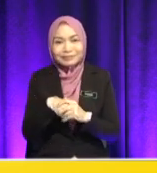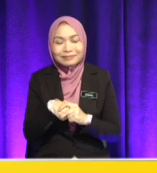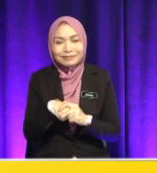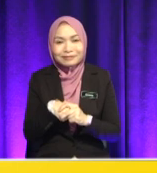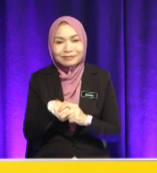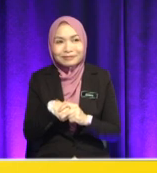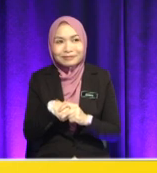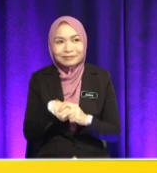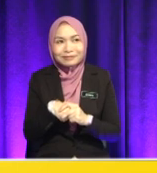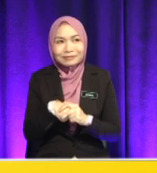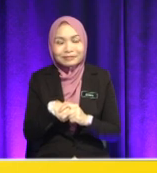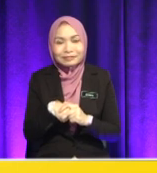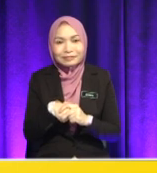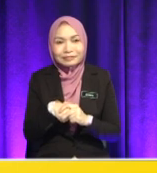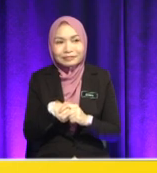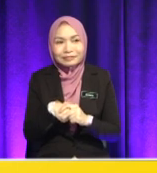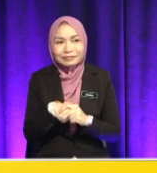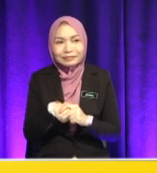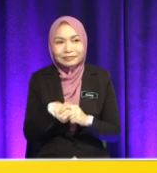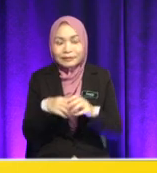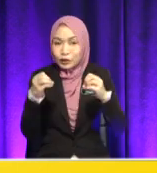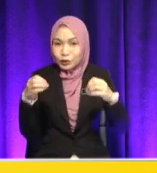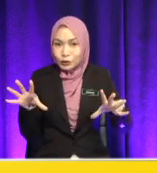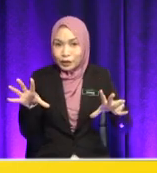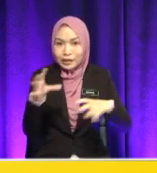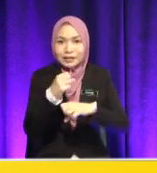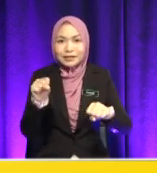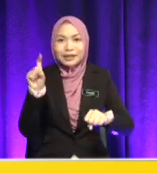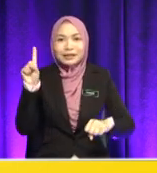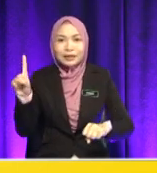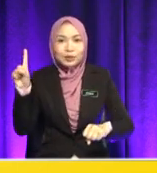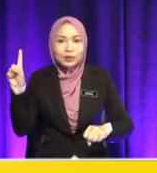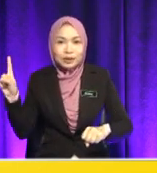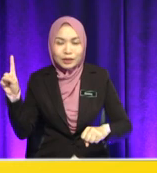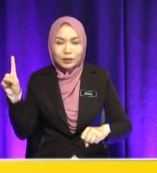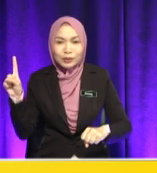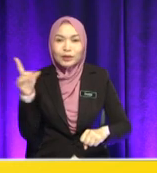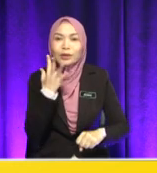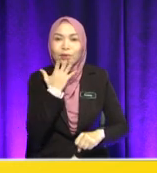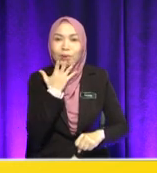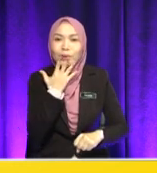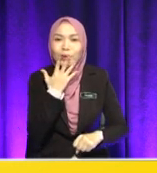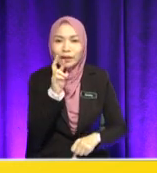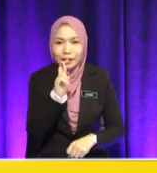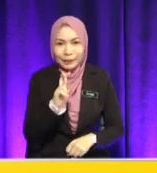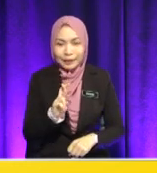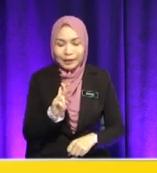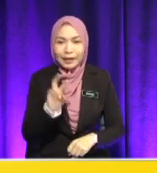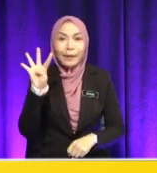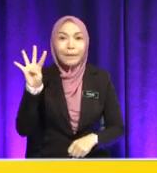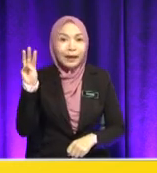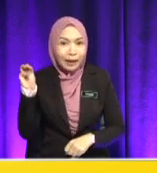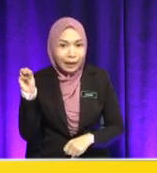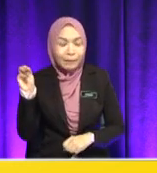Um tambah n Oke kita selesaikan satu persatu yang merah dulu oke 4m +